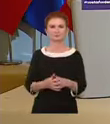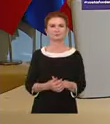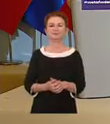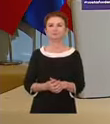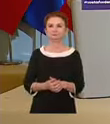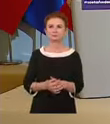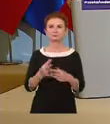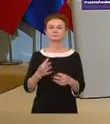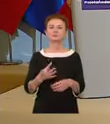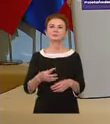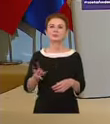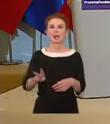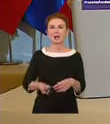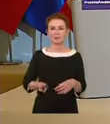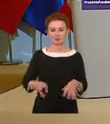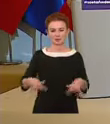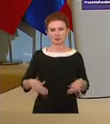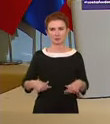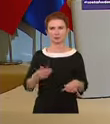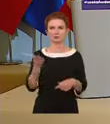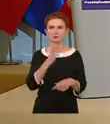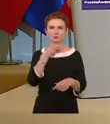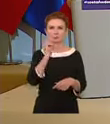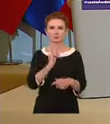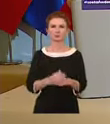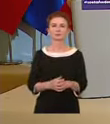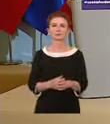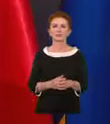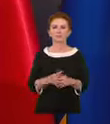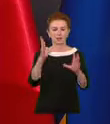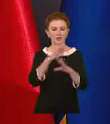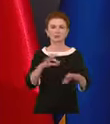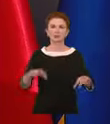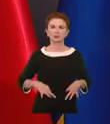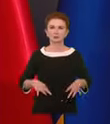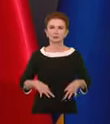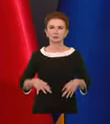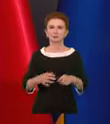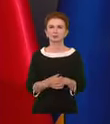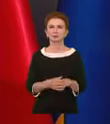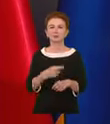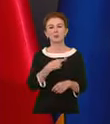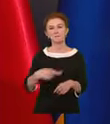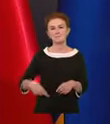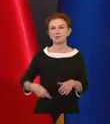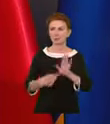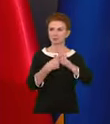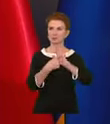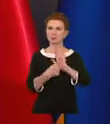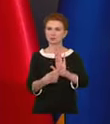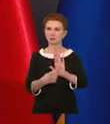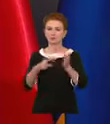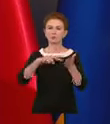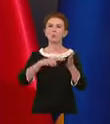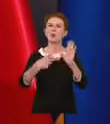Bardzo proszę o zabranie głosu ministra zdrowia, pana Łukasza Szumowskiego. Szanowni państwo, pan premier właśnie przedstawił ten